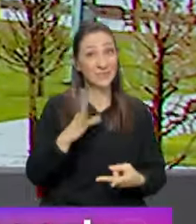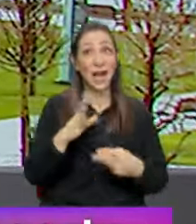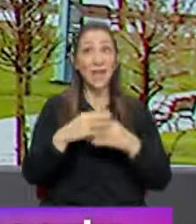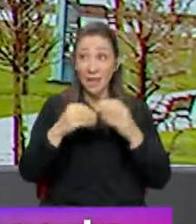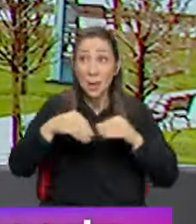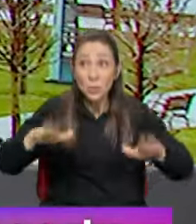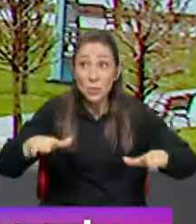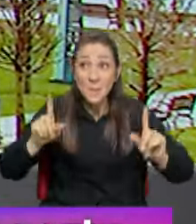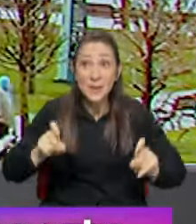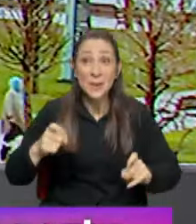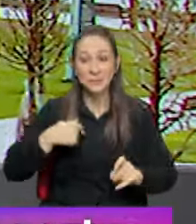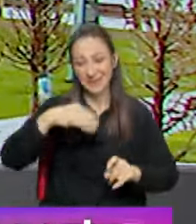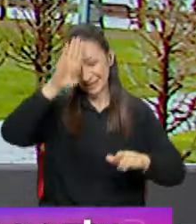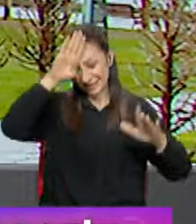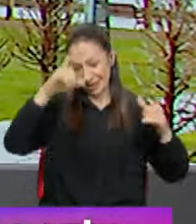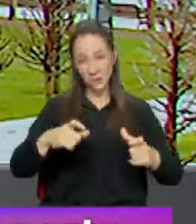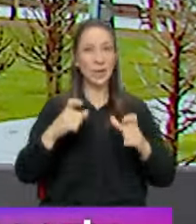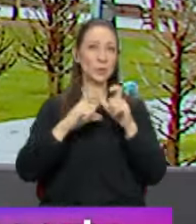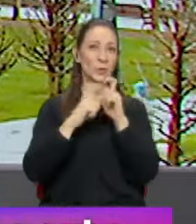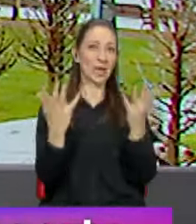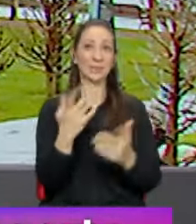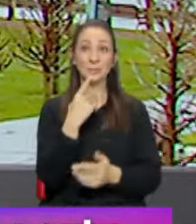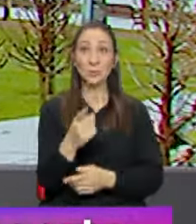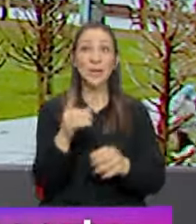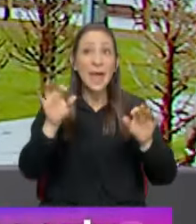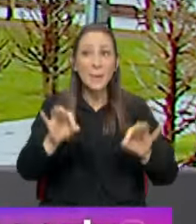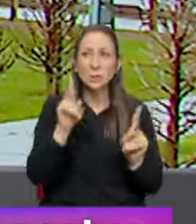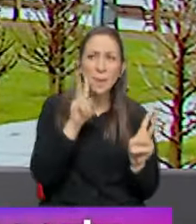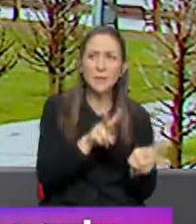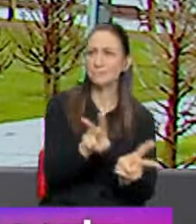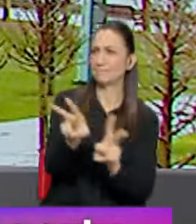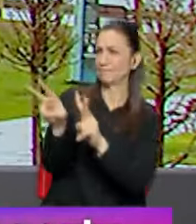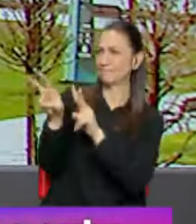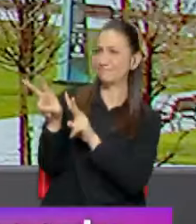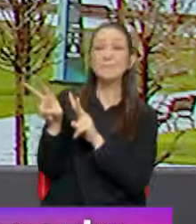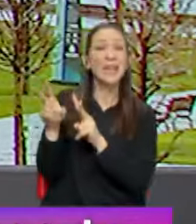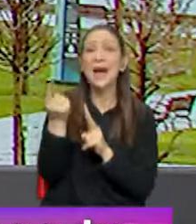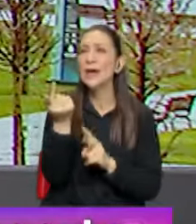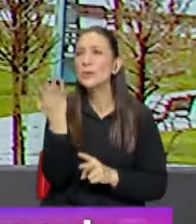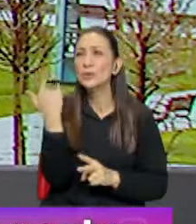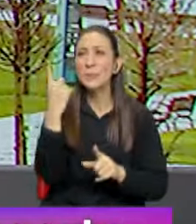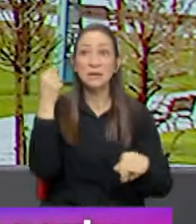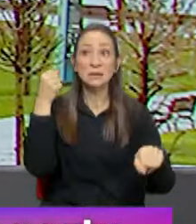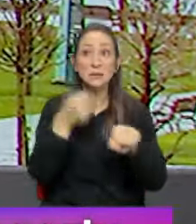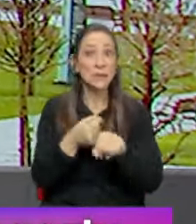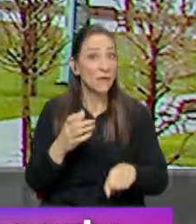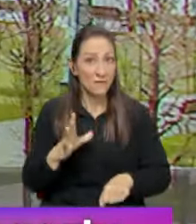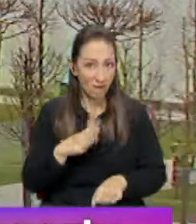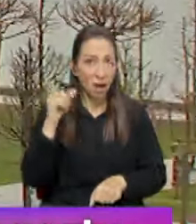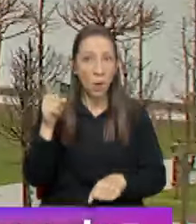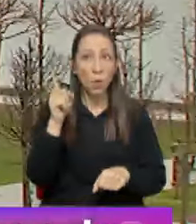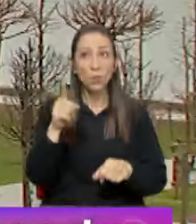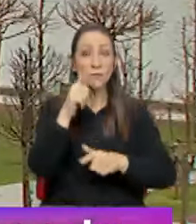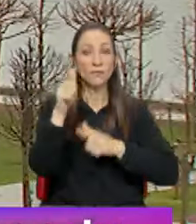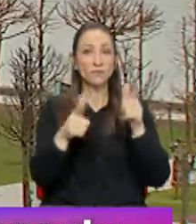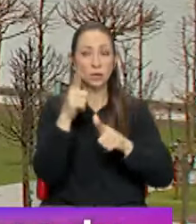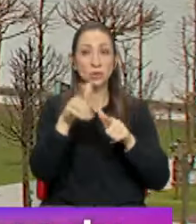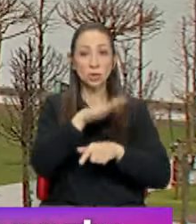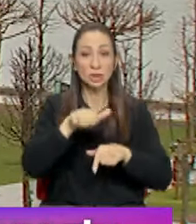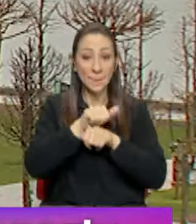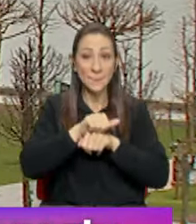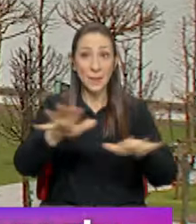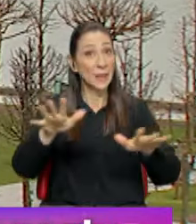burada mı? Biz İstanbul'dan günaydın diyoruz. Hemen şöyle bir dışarıya bakalım mı? Az önce bir trafik kazası yaşandı. Onun görüntülerini de sosyal